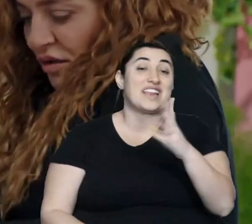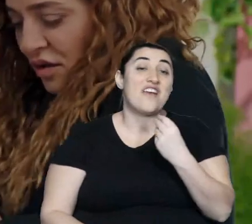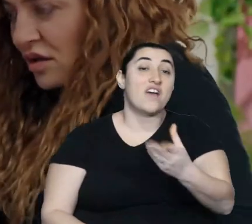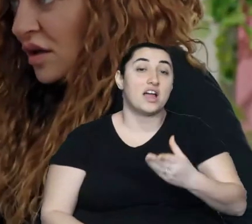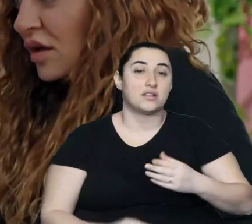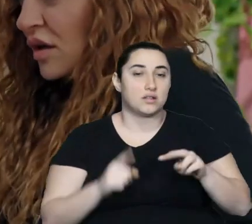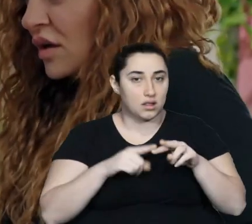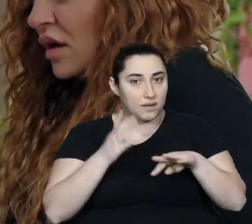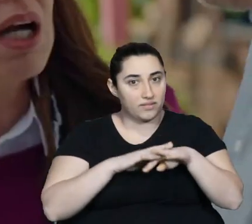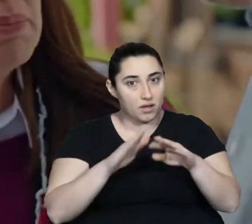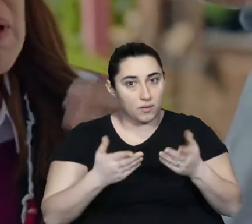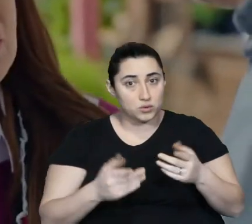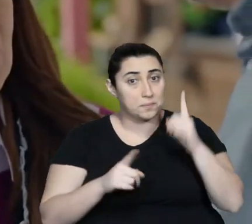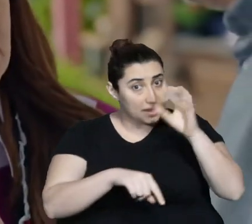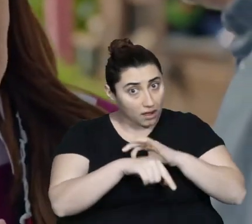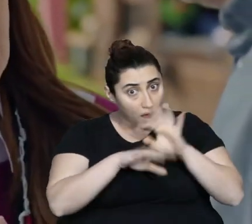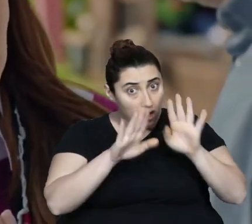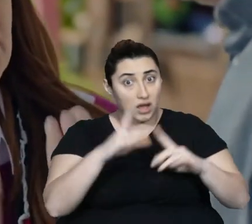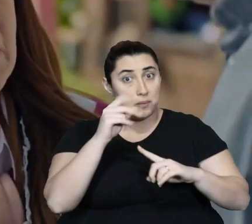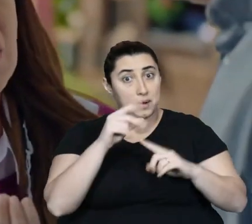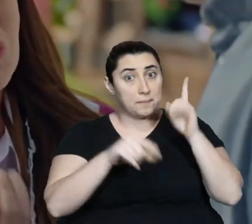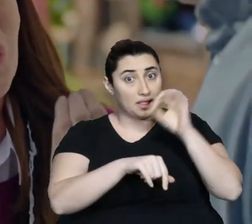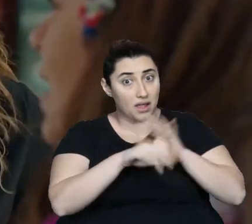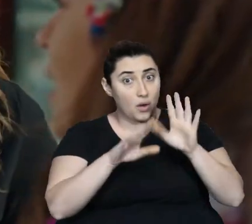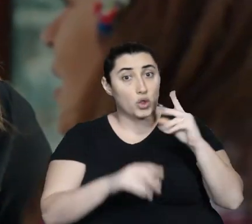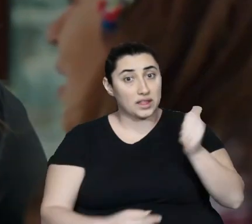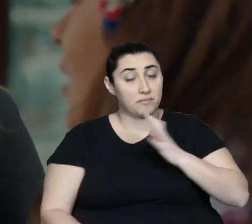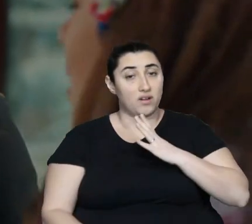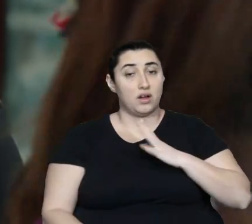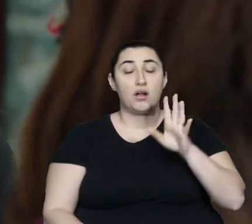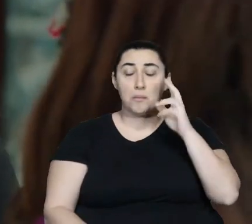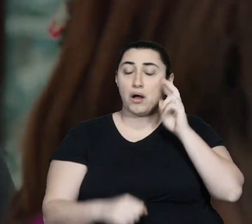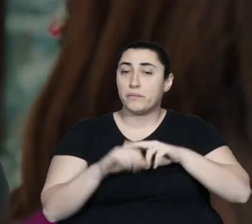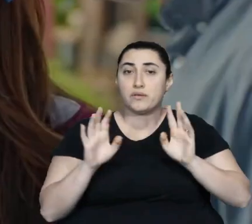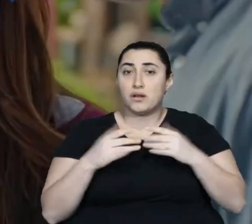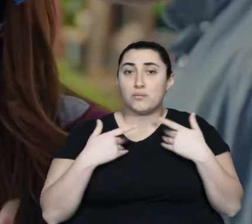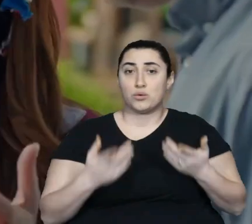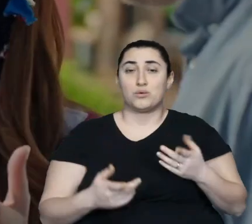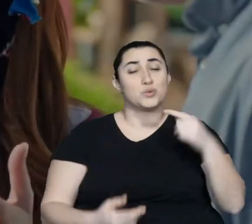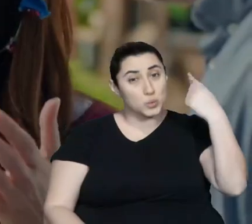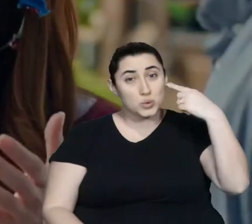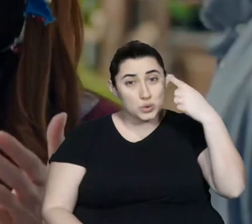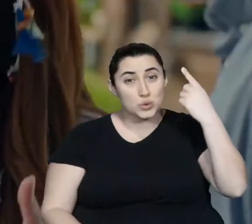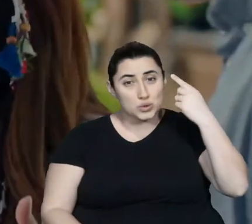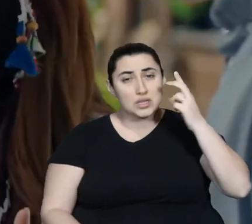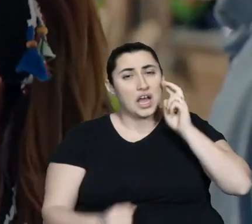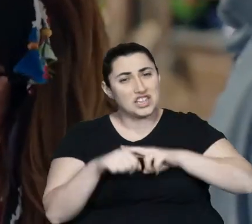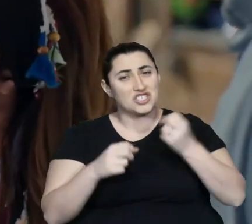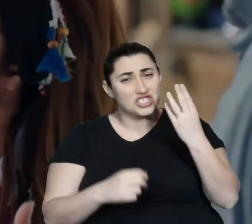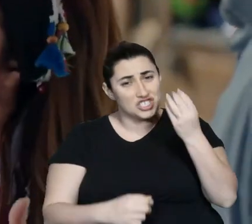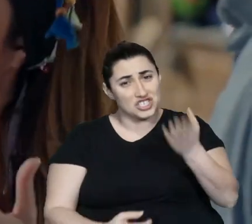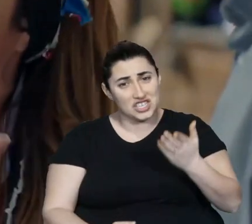Ne vermişti ha? Nalan ne yapıyorsun? Ya bir dakika İbrahim, ya bir dakika, çok önemli. Hatırlamıyorum Nalan. Ya bir düşün, bir düşün.